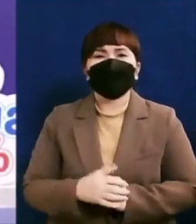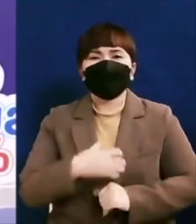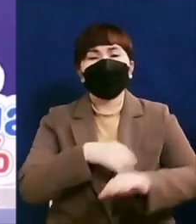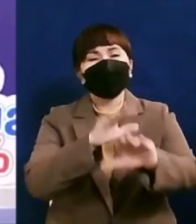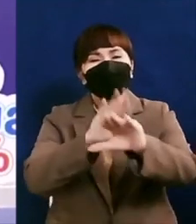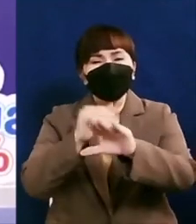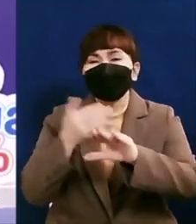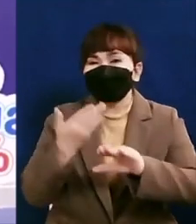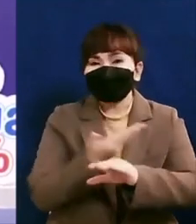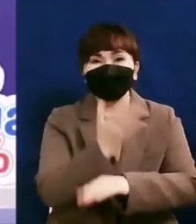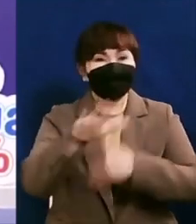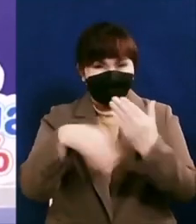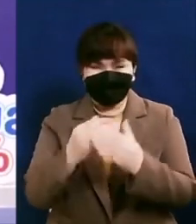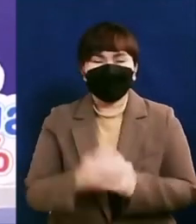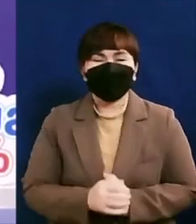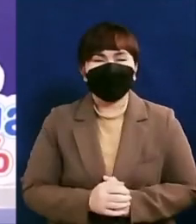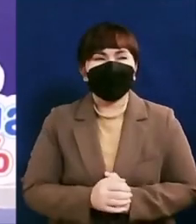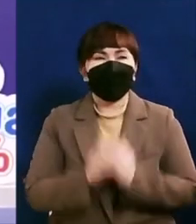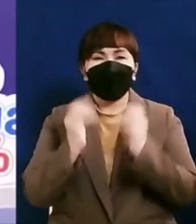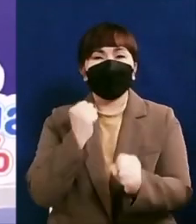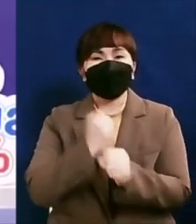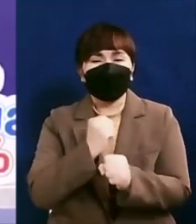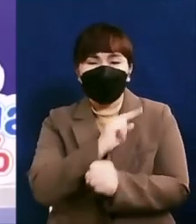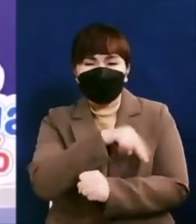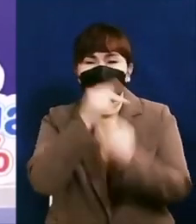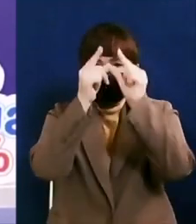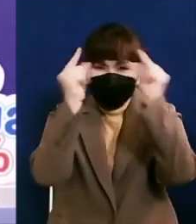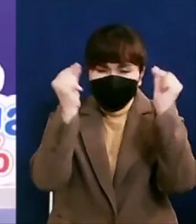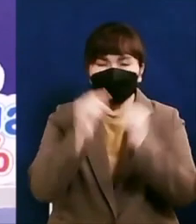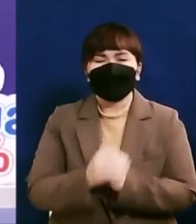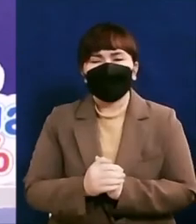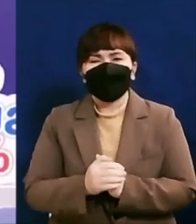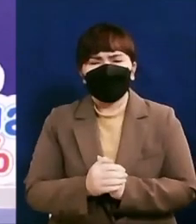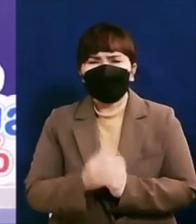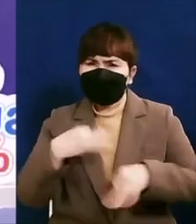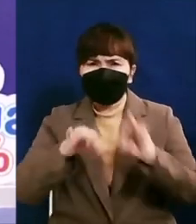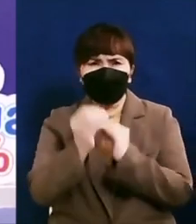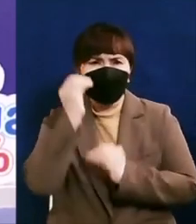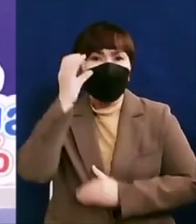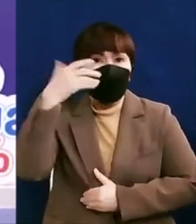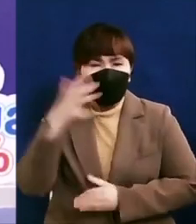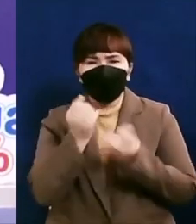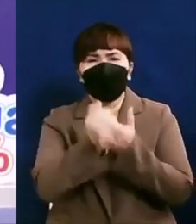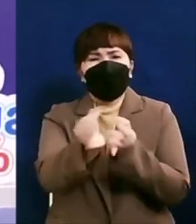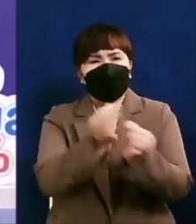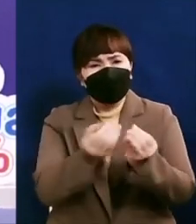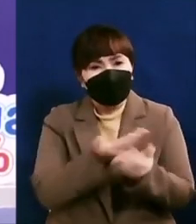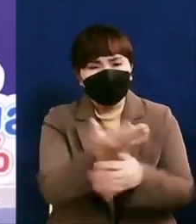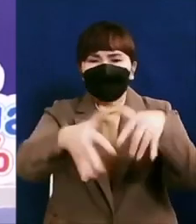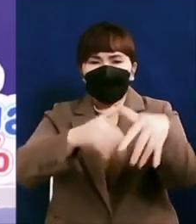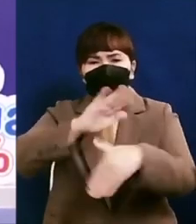ครับทุกท่านนะครับแม้แต่บุคลากรทางการแพทย์แล้วก็ช่วยกันทำความเข้าใจกับประชาชนนะครับว่